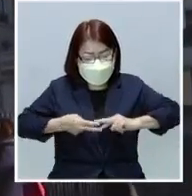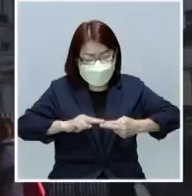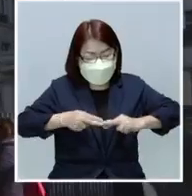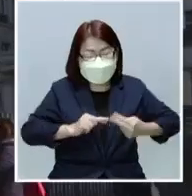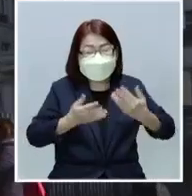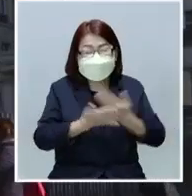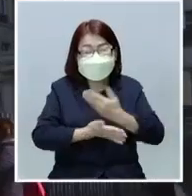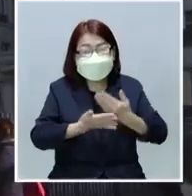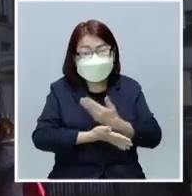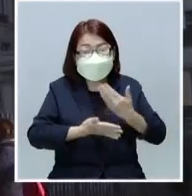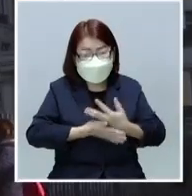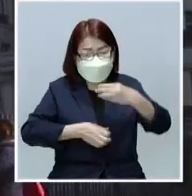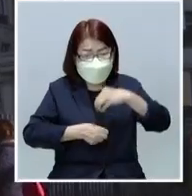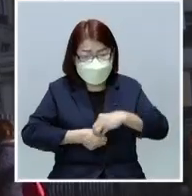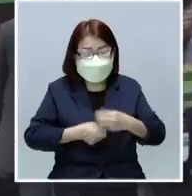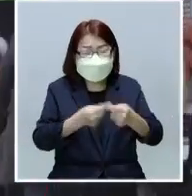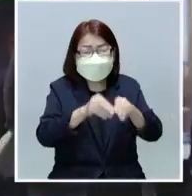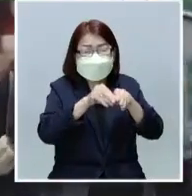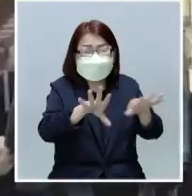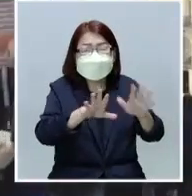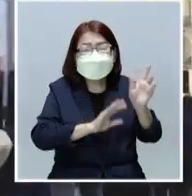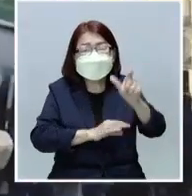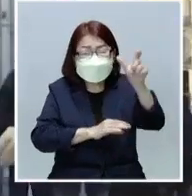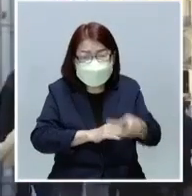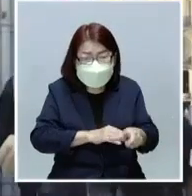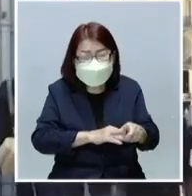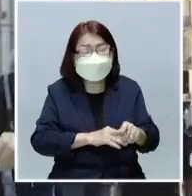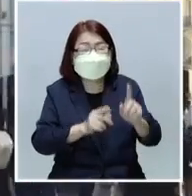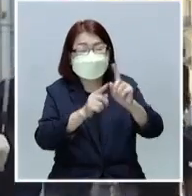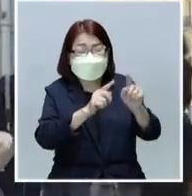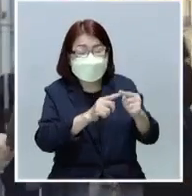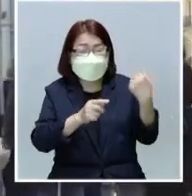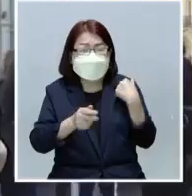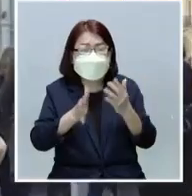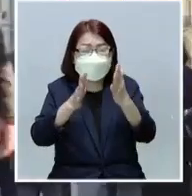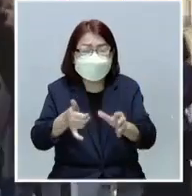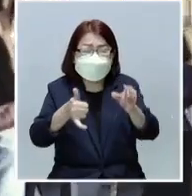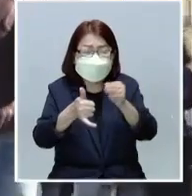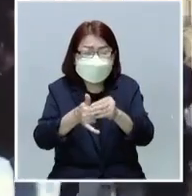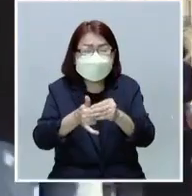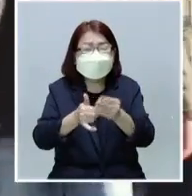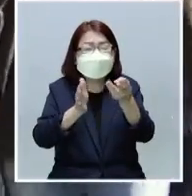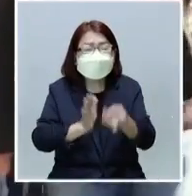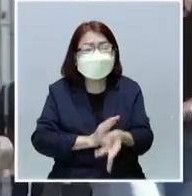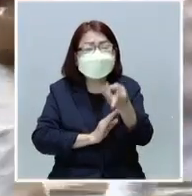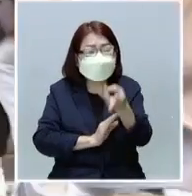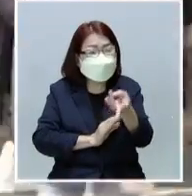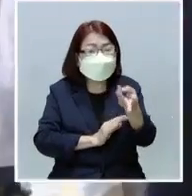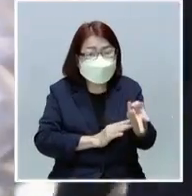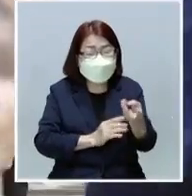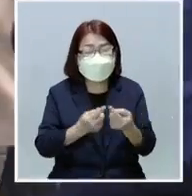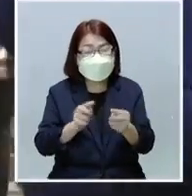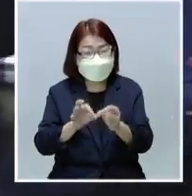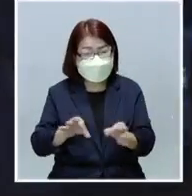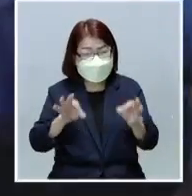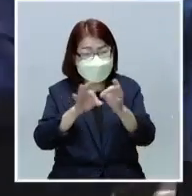เกิดการระบาดเพียงแค่ในฝรั่งเศสและไม่กี่ประเทศแต่ละประเทศก็มีจำนวนผู้ติดเชื้ออยู่ในหลักหน่วยเท่านั้นและที่สำคัญ